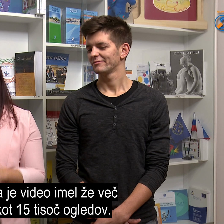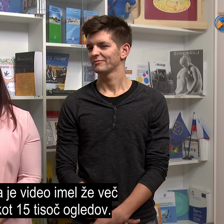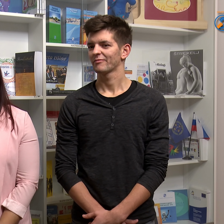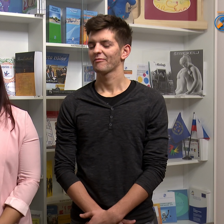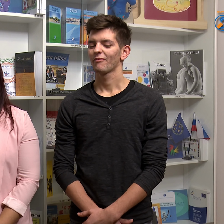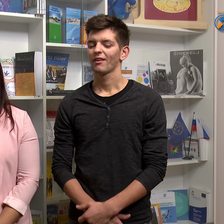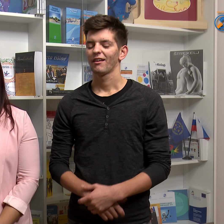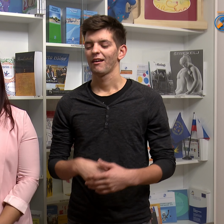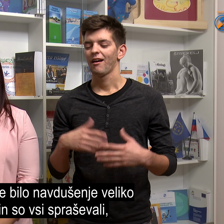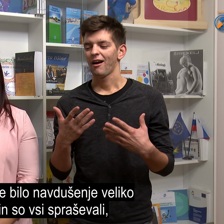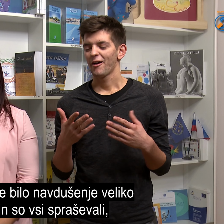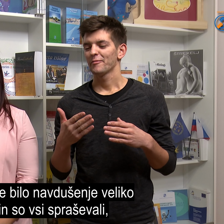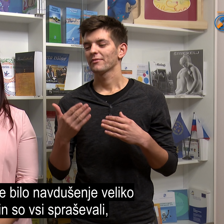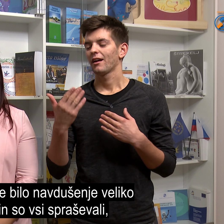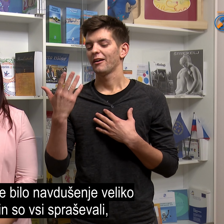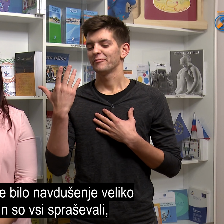ogledov.